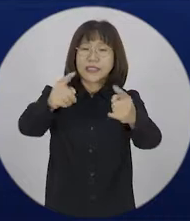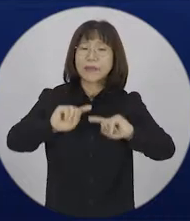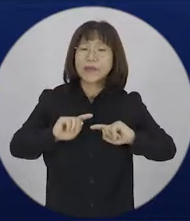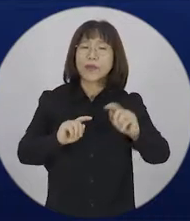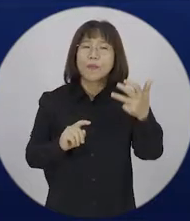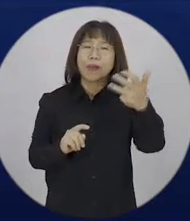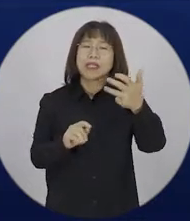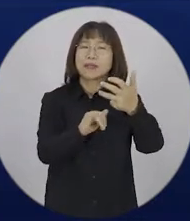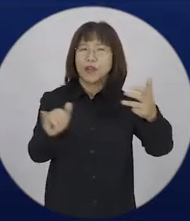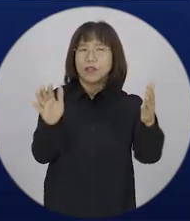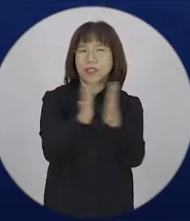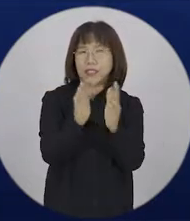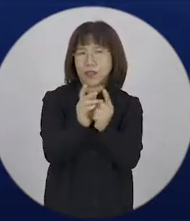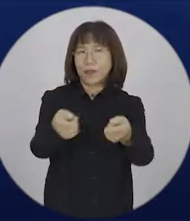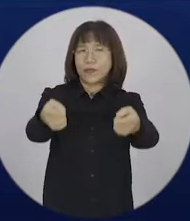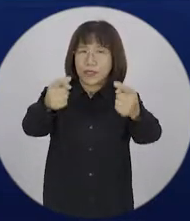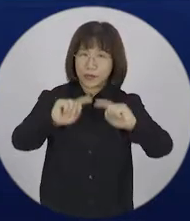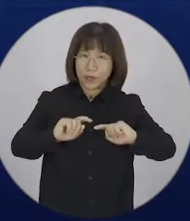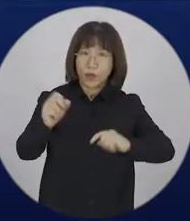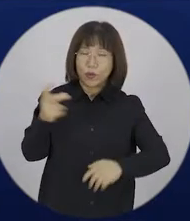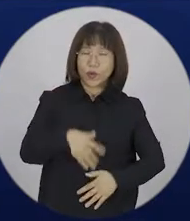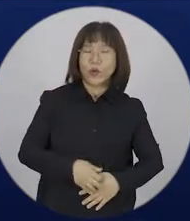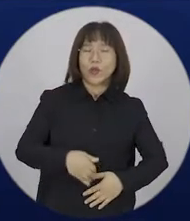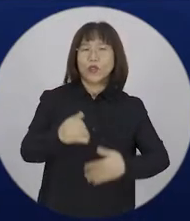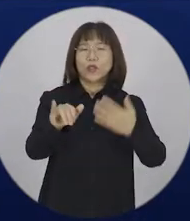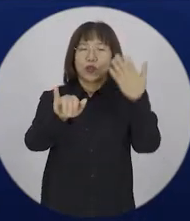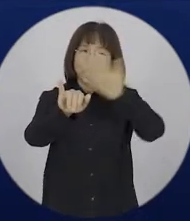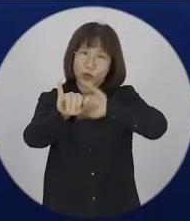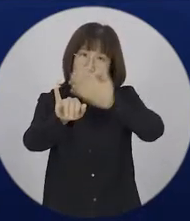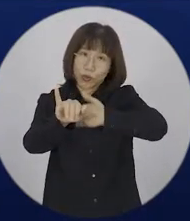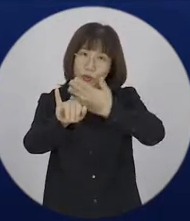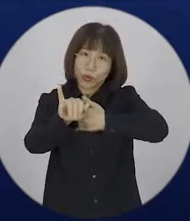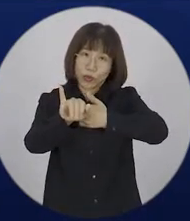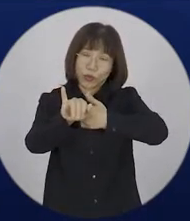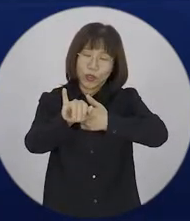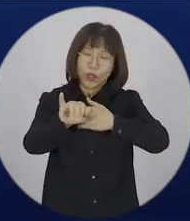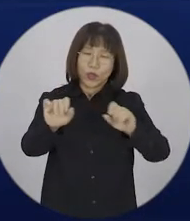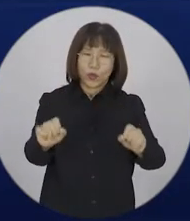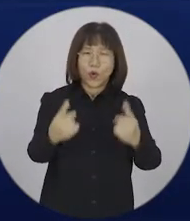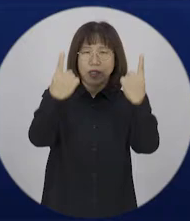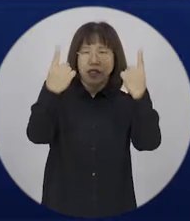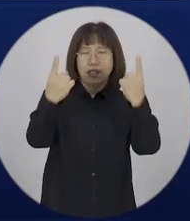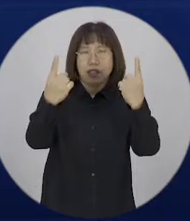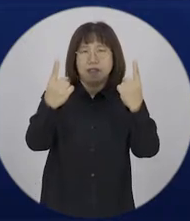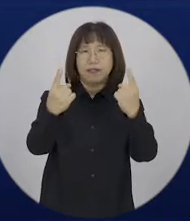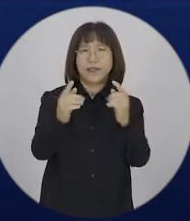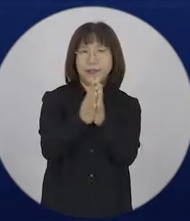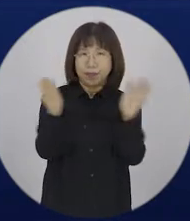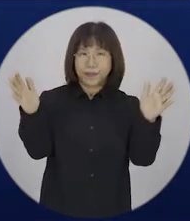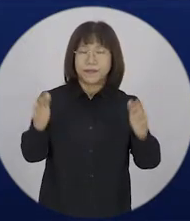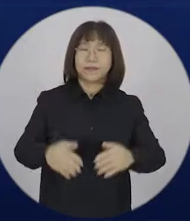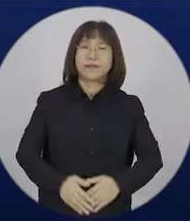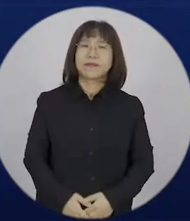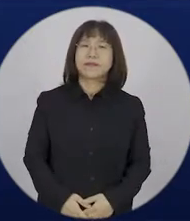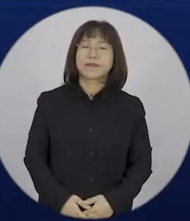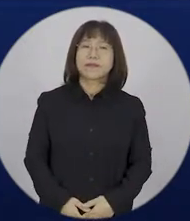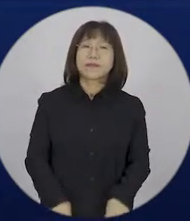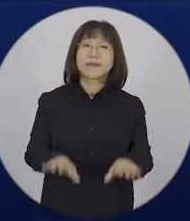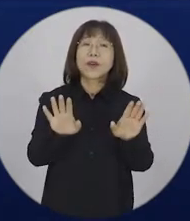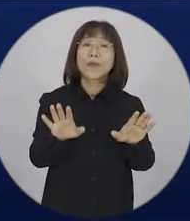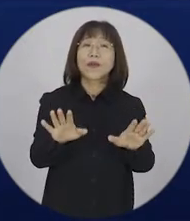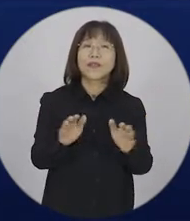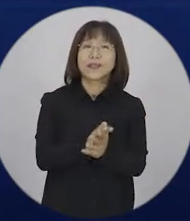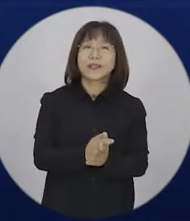인원 80명으로 제한된 오프라인과 아이강서TV 유튜브 채널을 통해 실시간 온라인으로 동시에